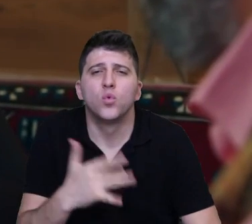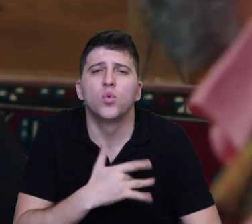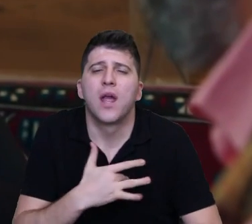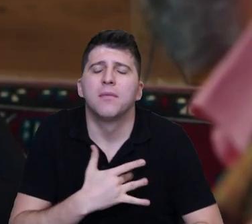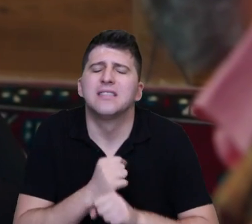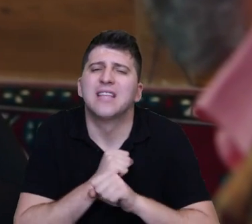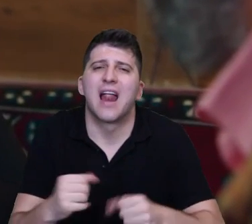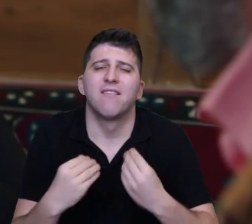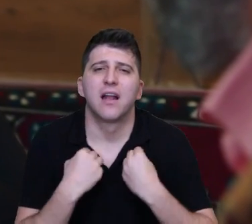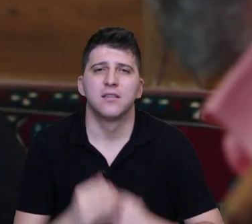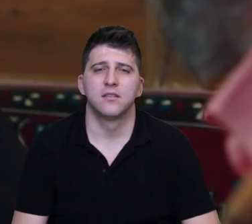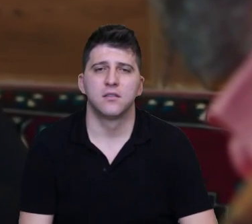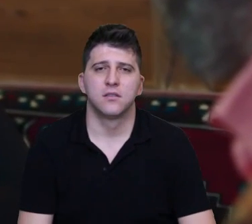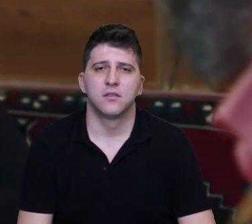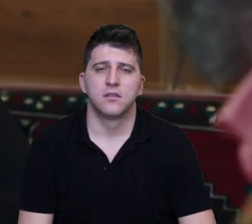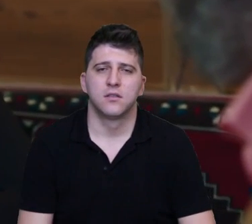paramparça etti.